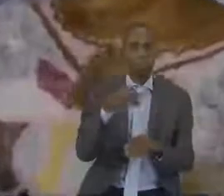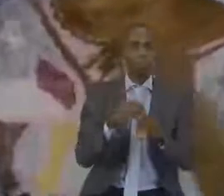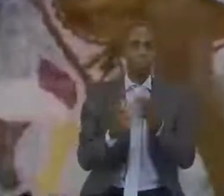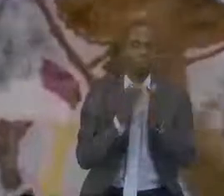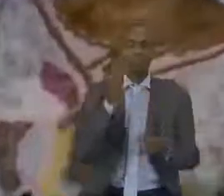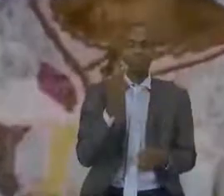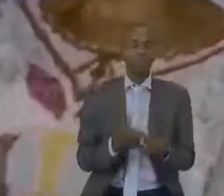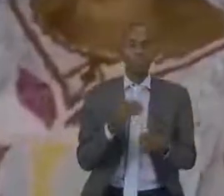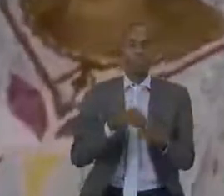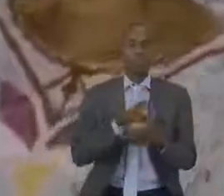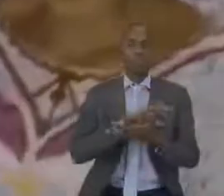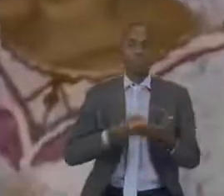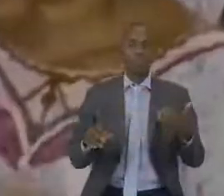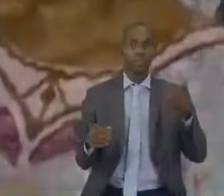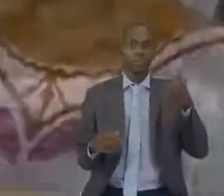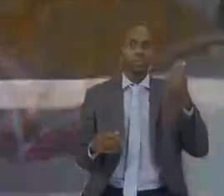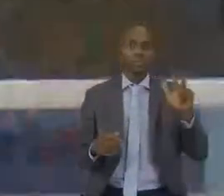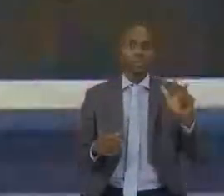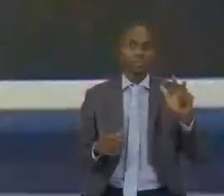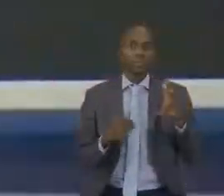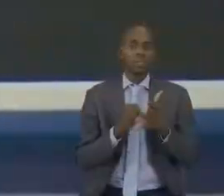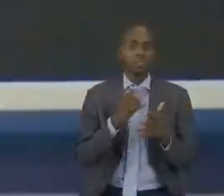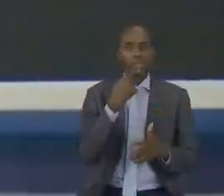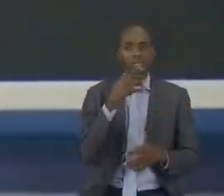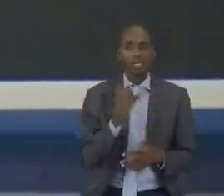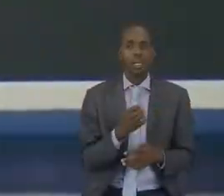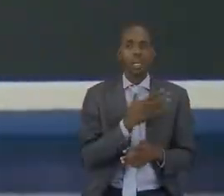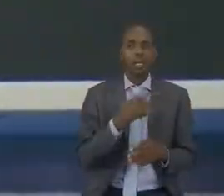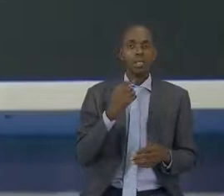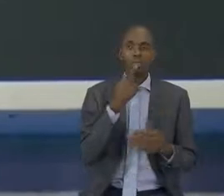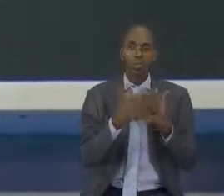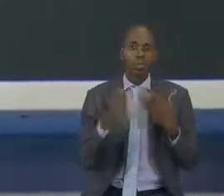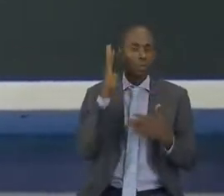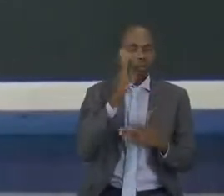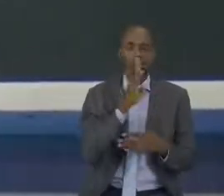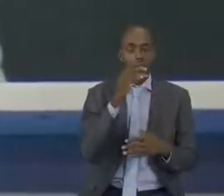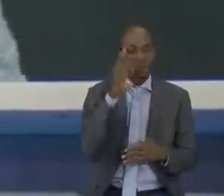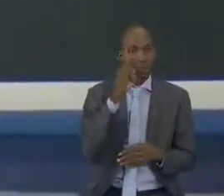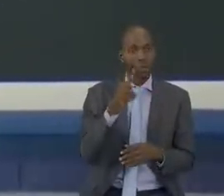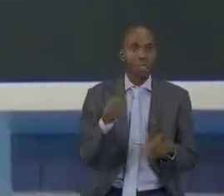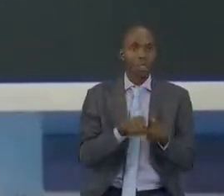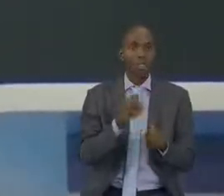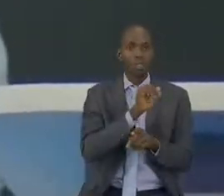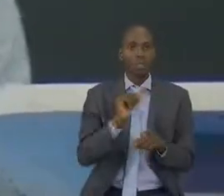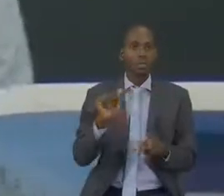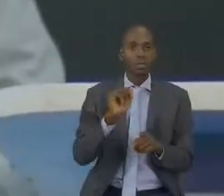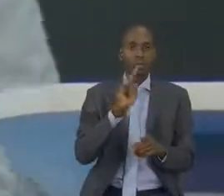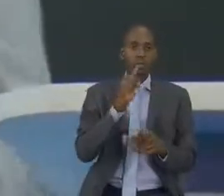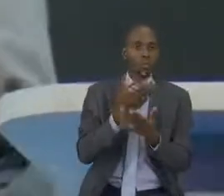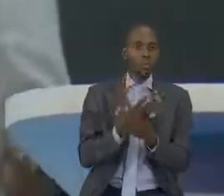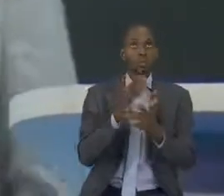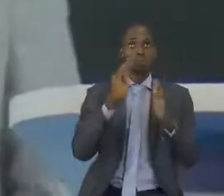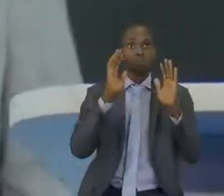Verset 13, il dit, « Le sang vous servira de signe sur les maisons où vous